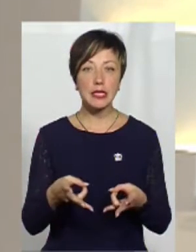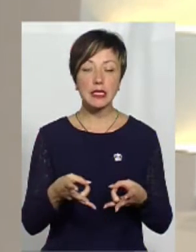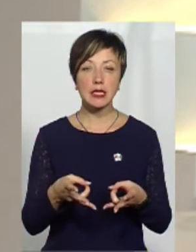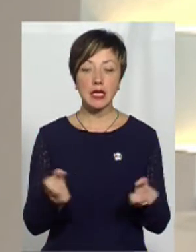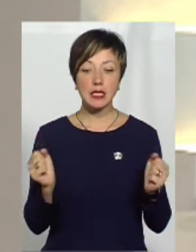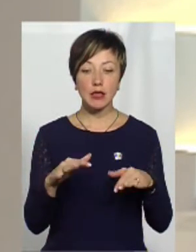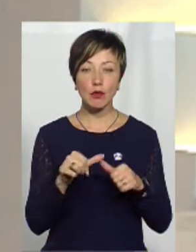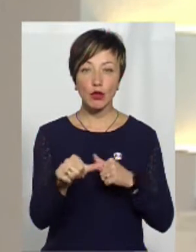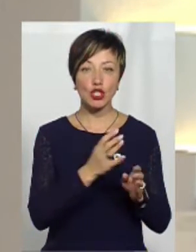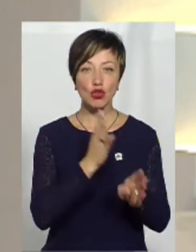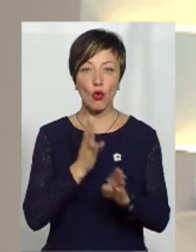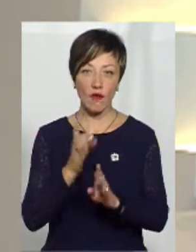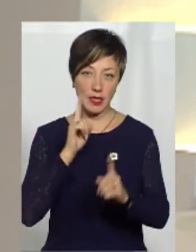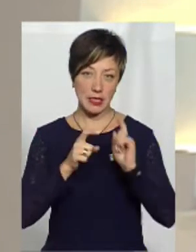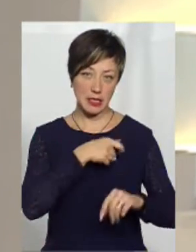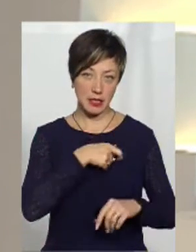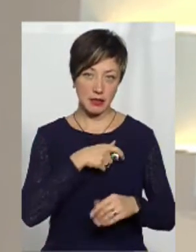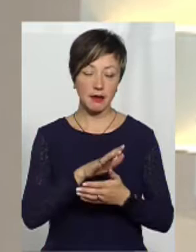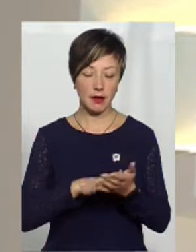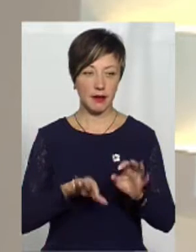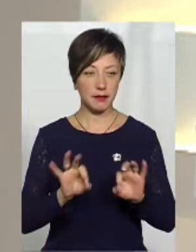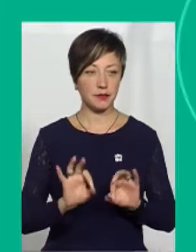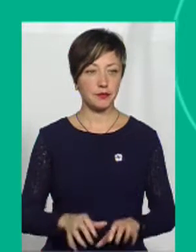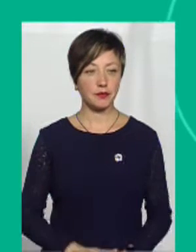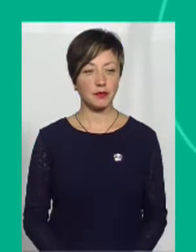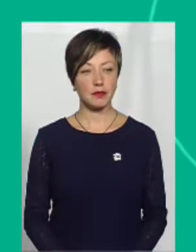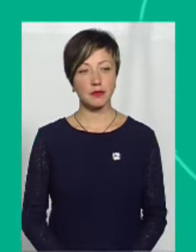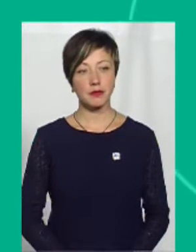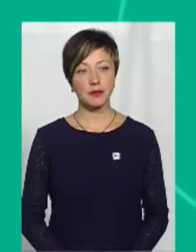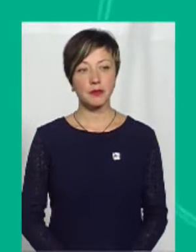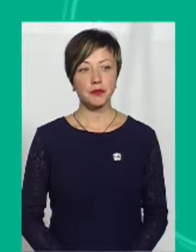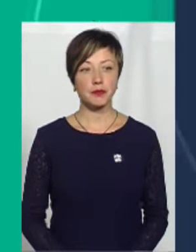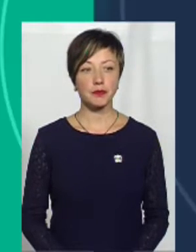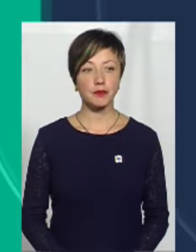скликання позачергових сесій. Подивімось і продовжимо розмову.